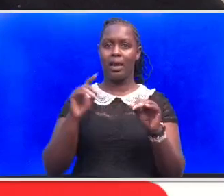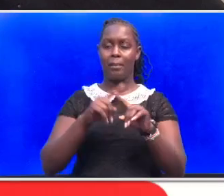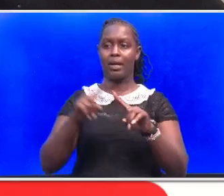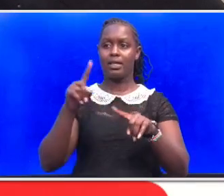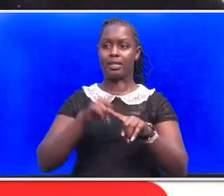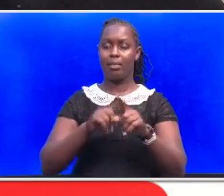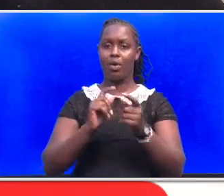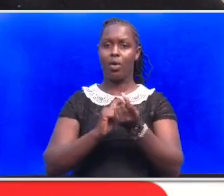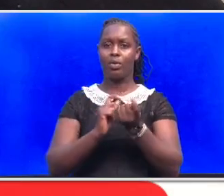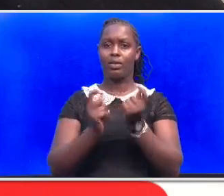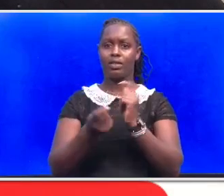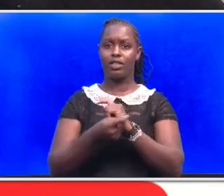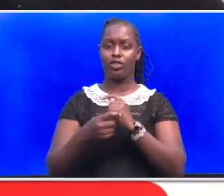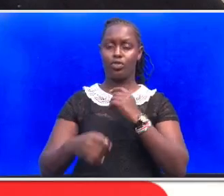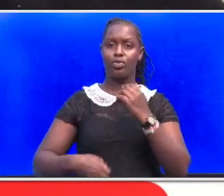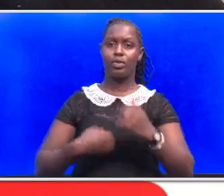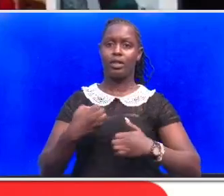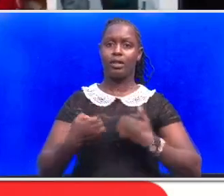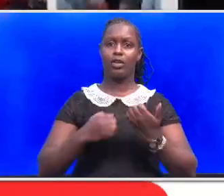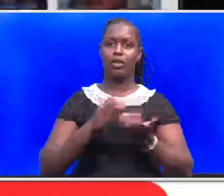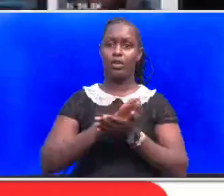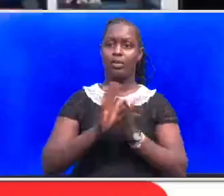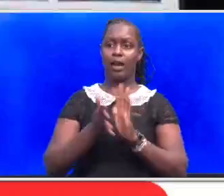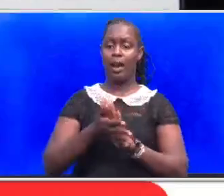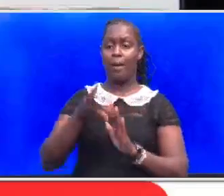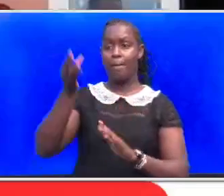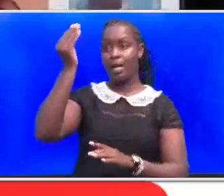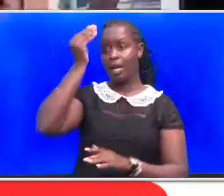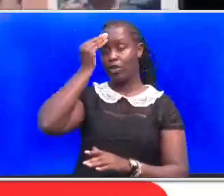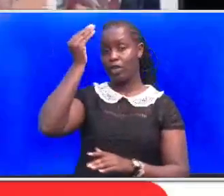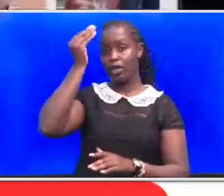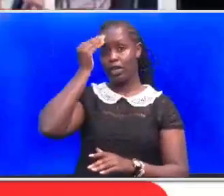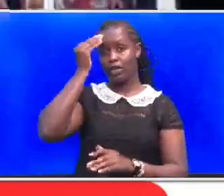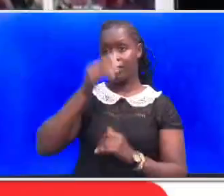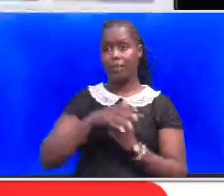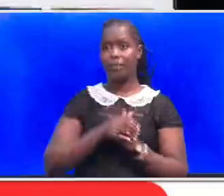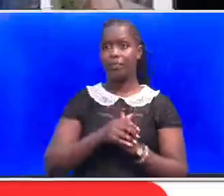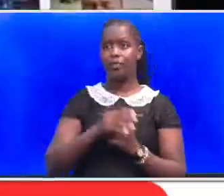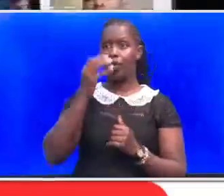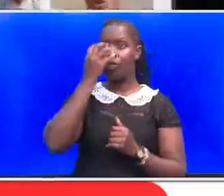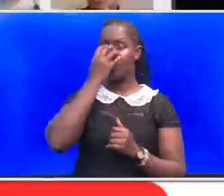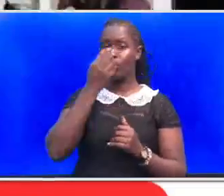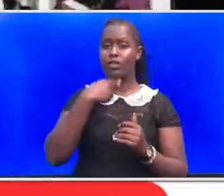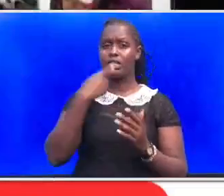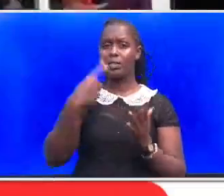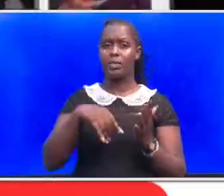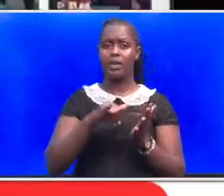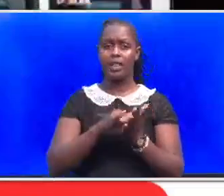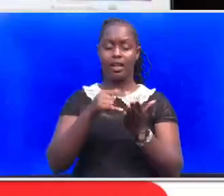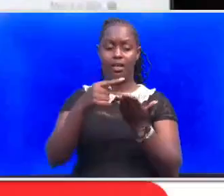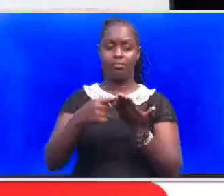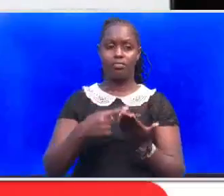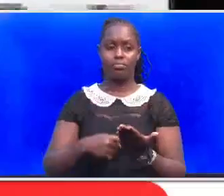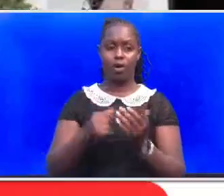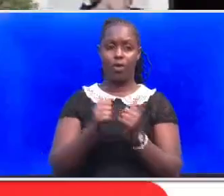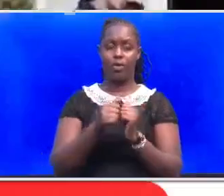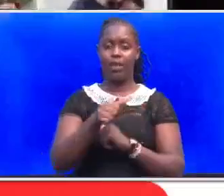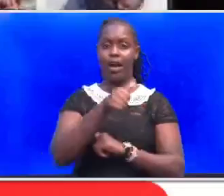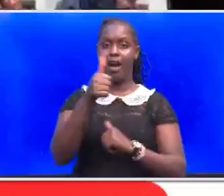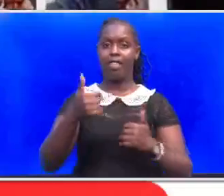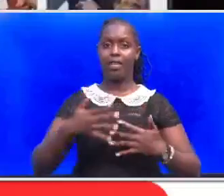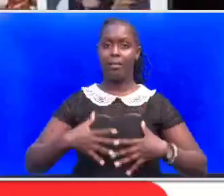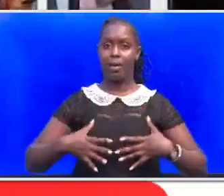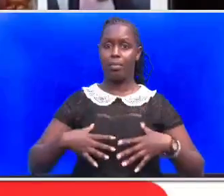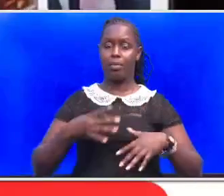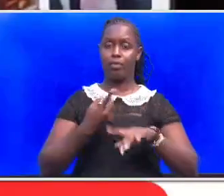being entertainment, to being educative. Ruto amefichua zaidi kuwa alikuwa na gumzo na wamiliki wengine wa mitandao mbalimbali